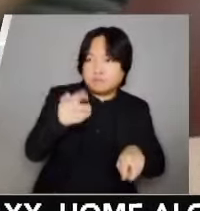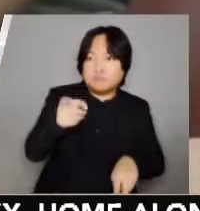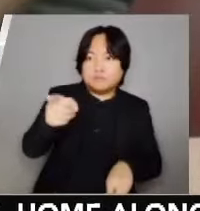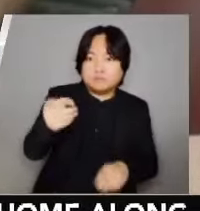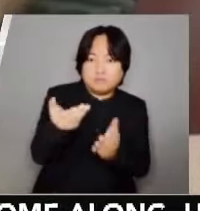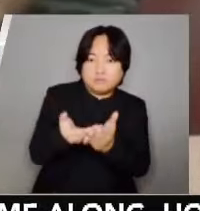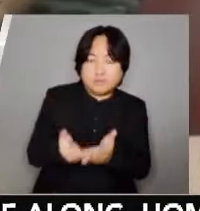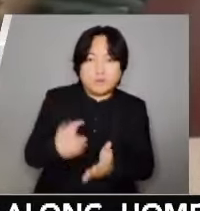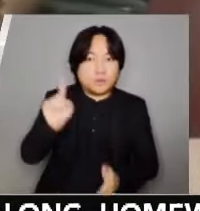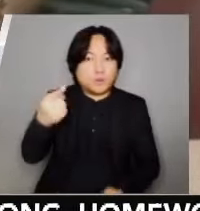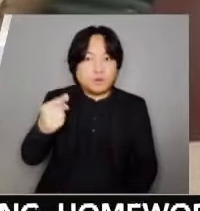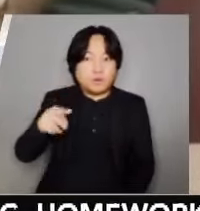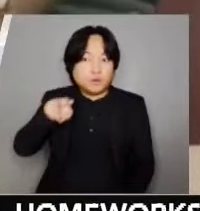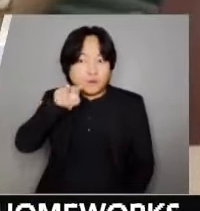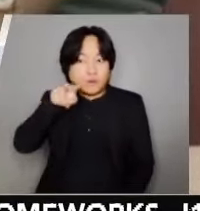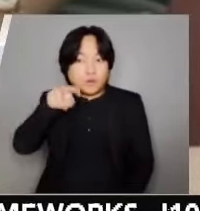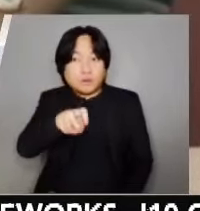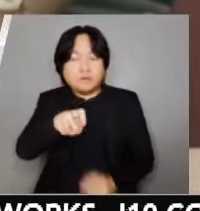resource persons.